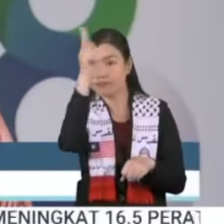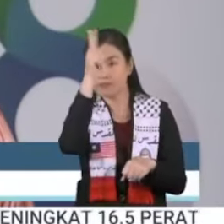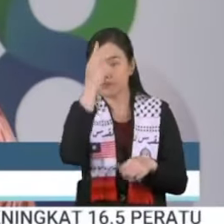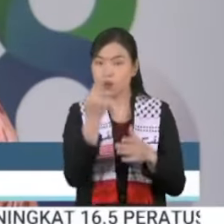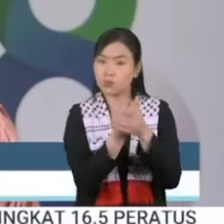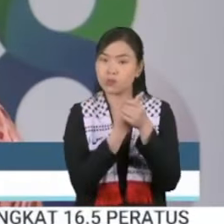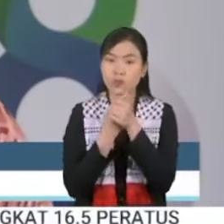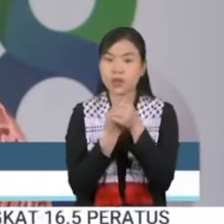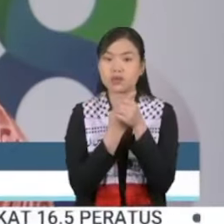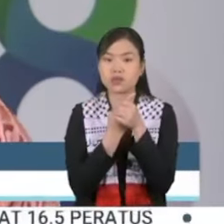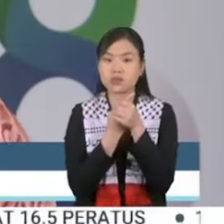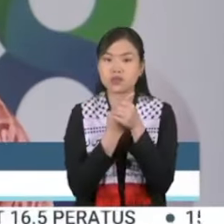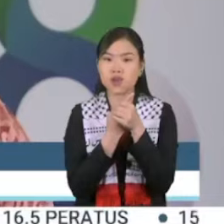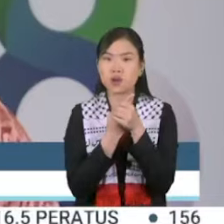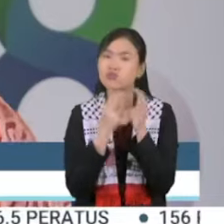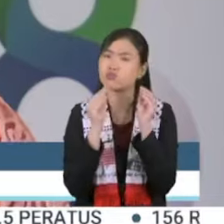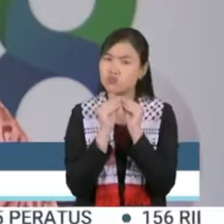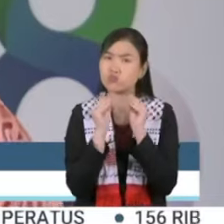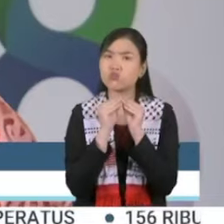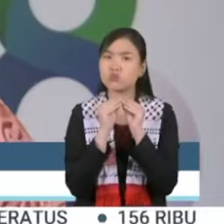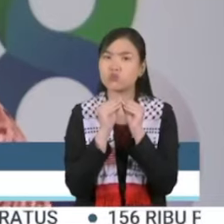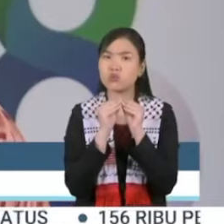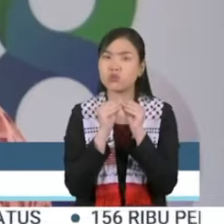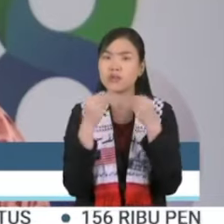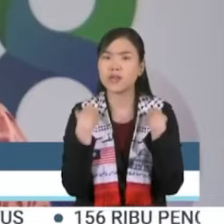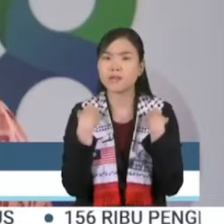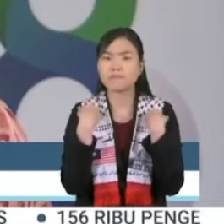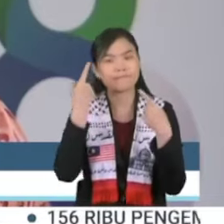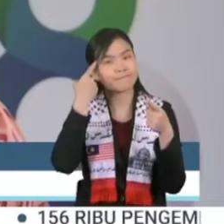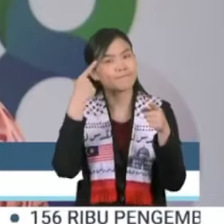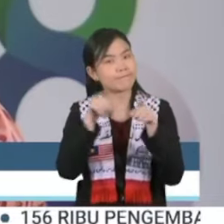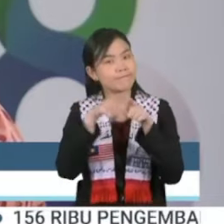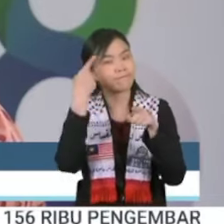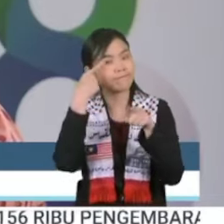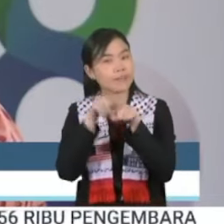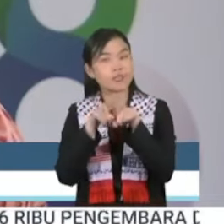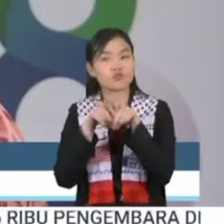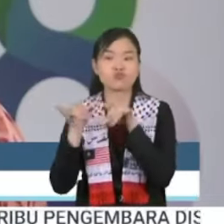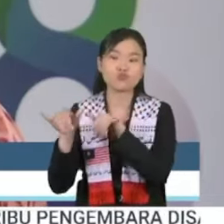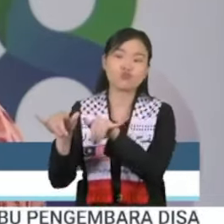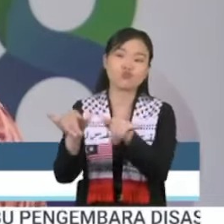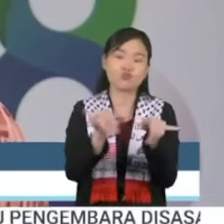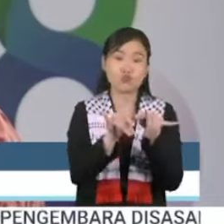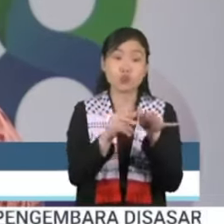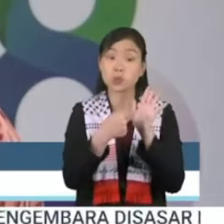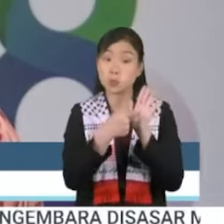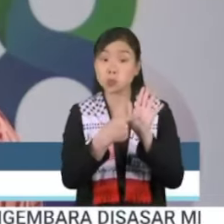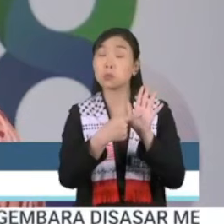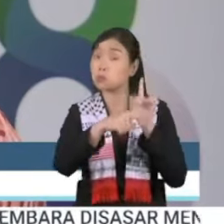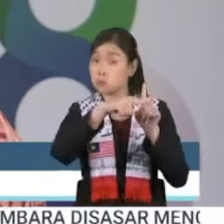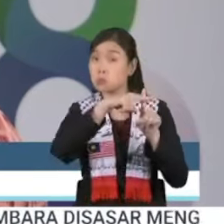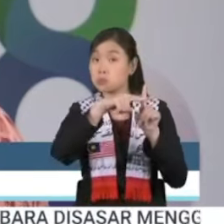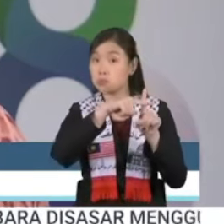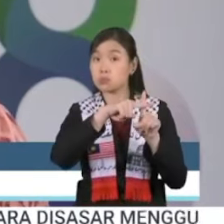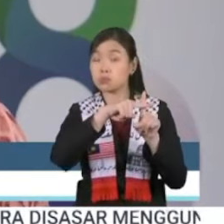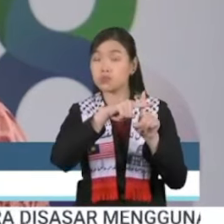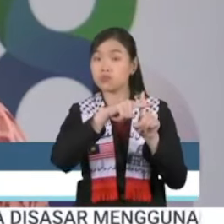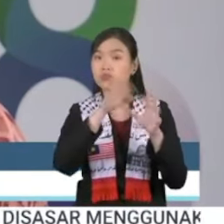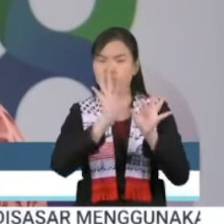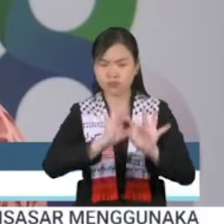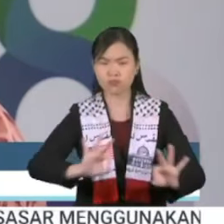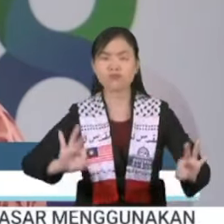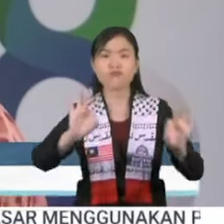perpaduan semakin mempunyai kesepahaman. Dan ini adalah satu petanda positif dan juga adalah